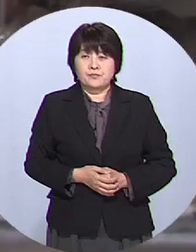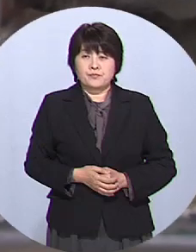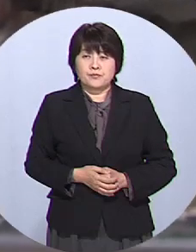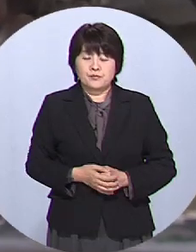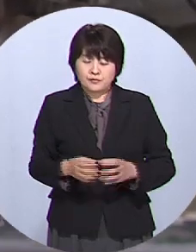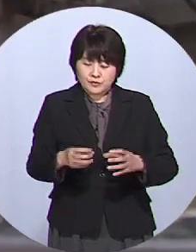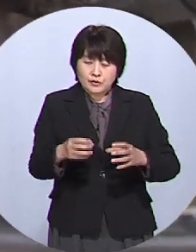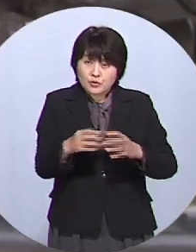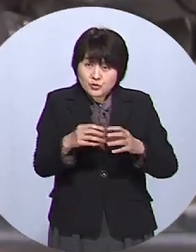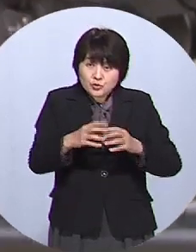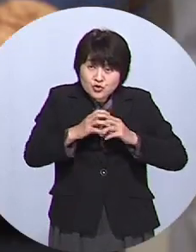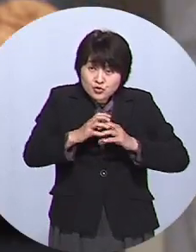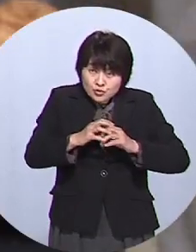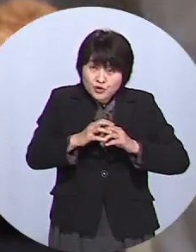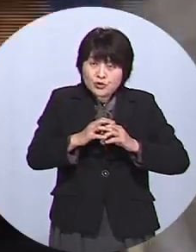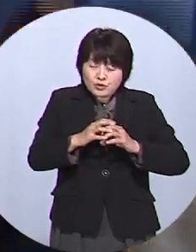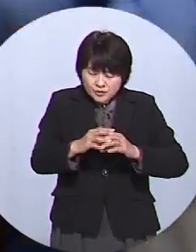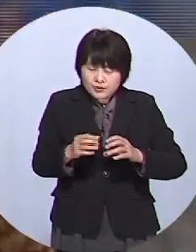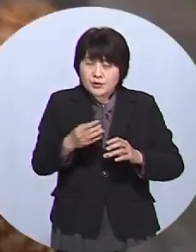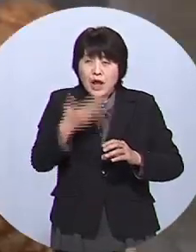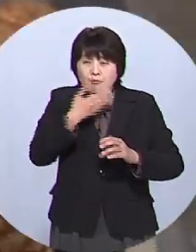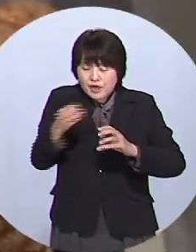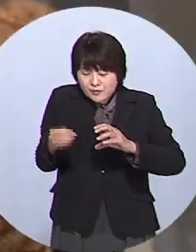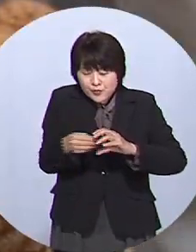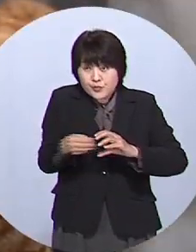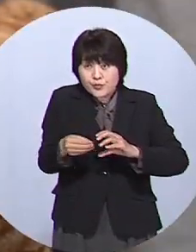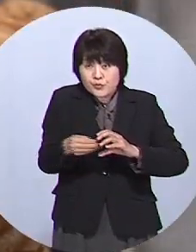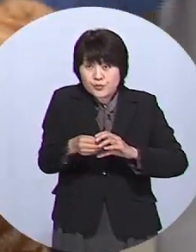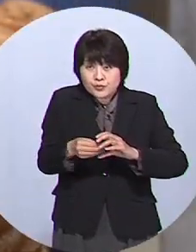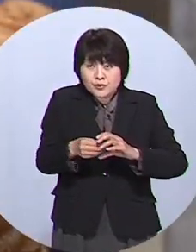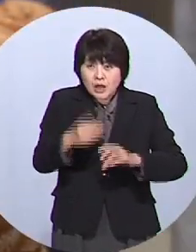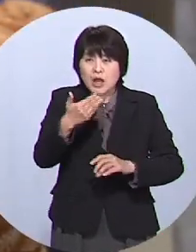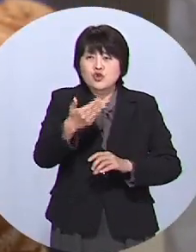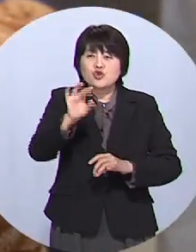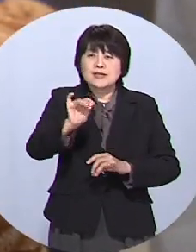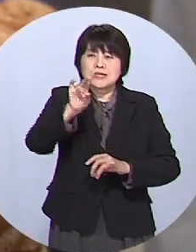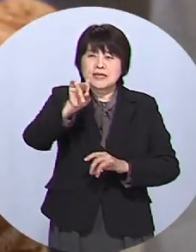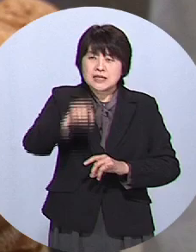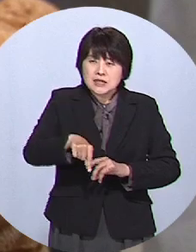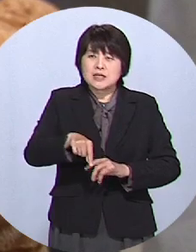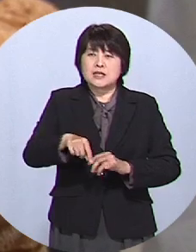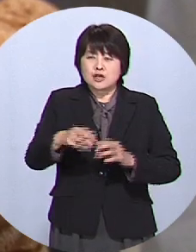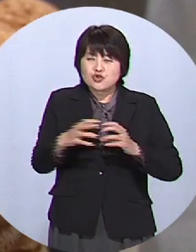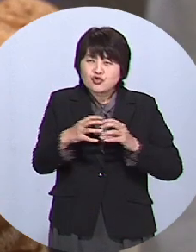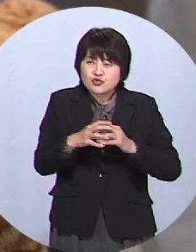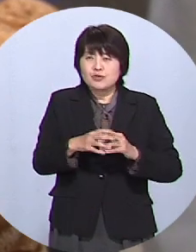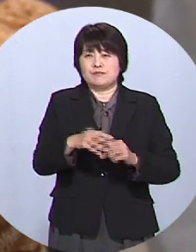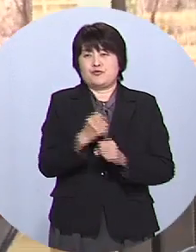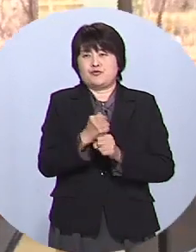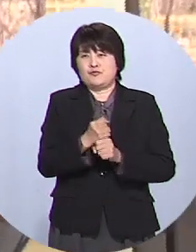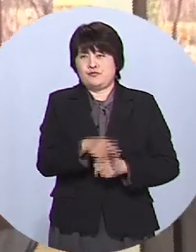次々とシューの中にクリームが詰められクッキーシューが出来上がっていきます。